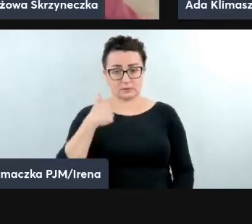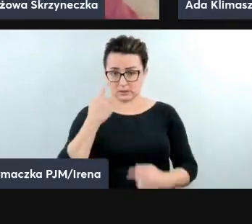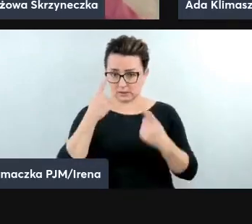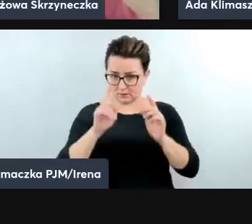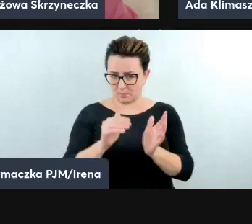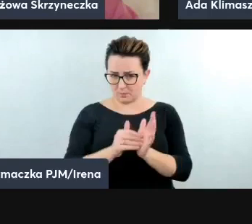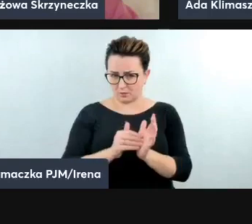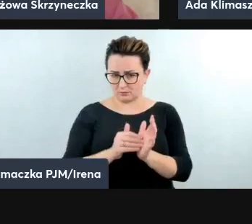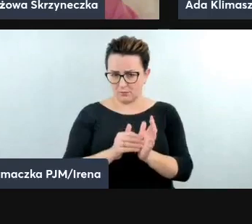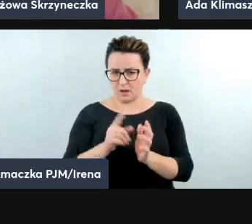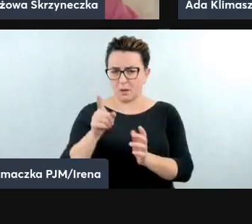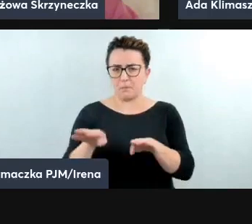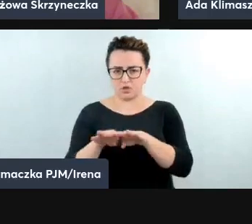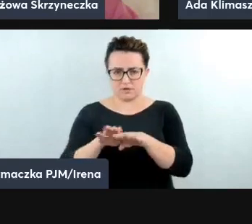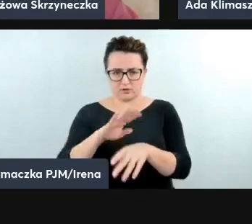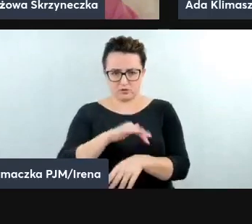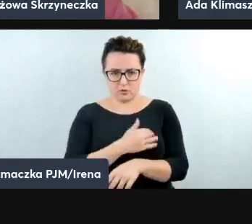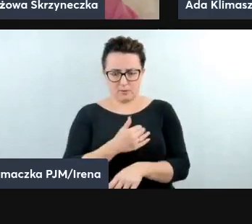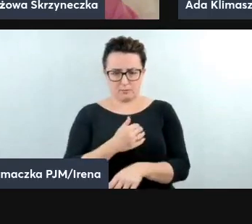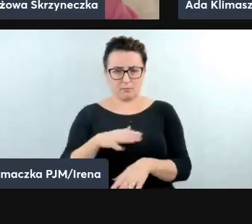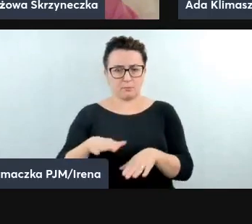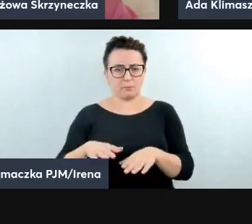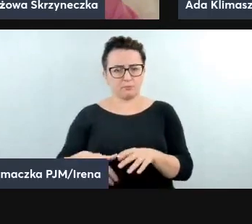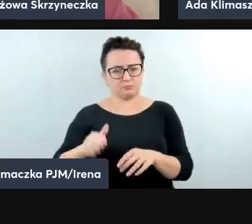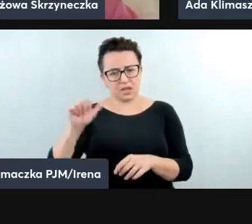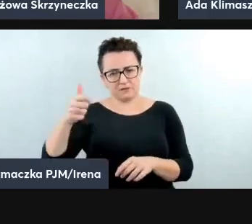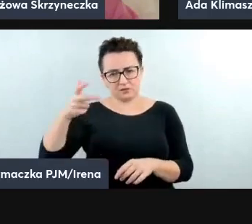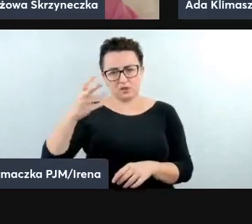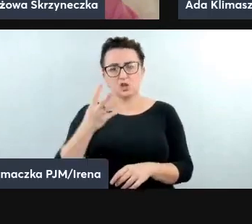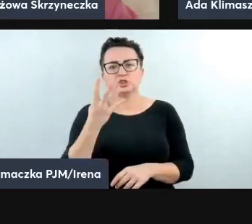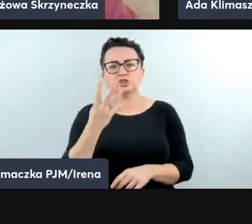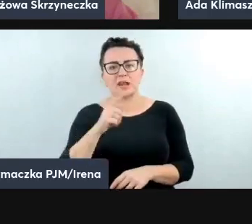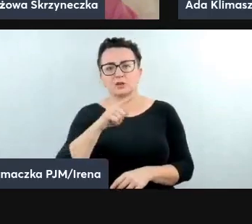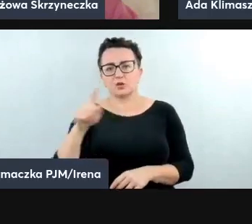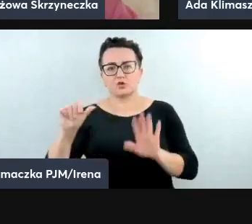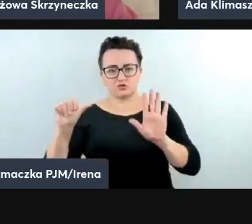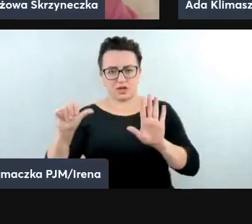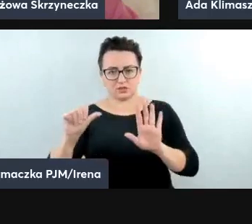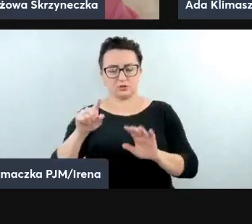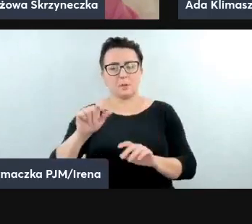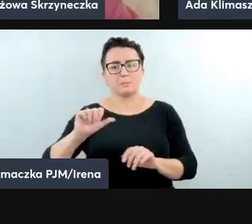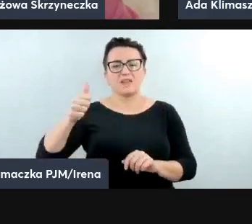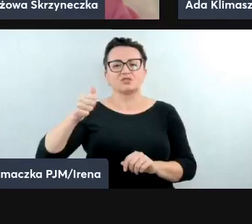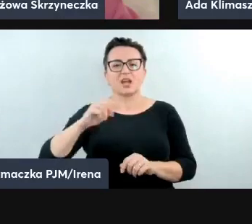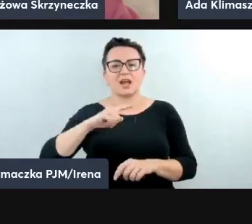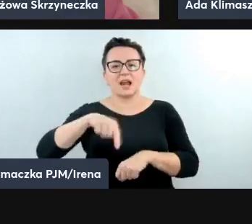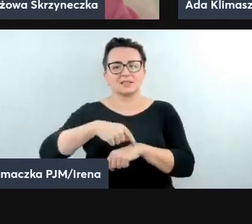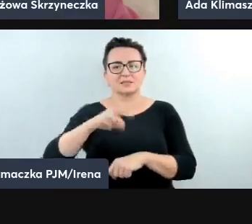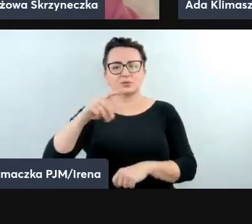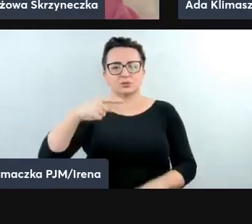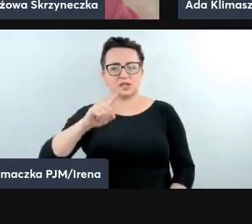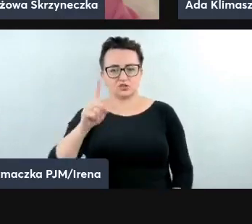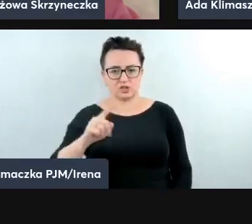klasach podstawówki, w sensie 4-6 mówię tutaj o WD-żytowych pierwszych klasach, że rzeczywiście te różnice w rozwoju wtedy